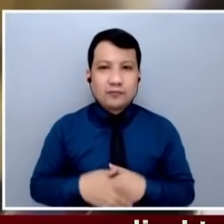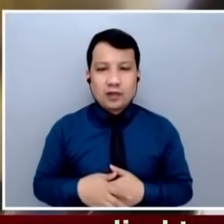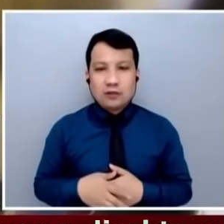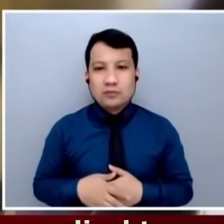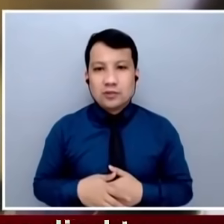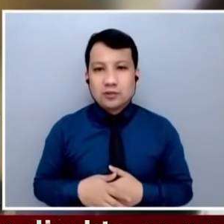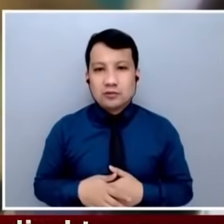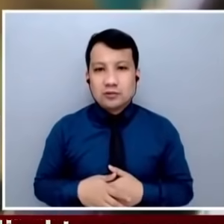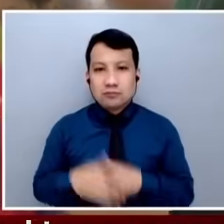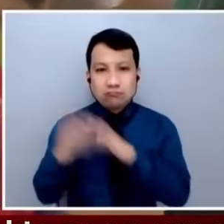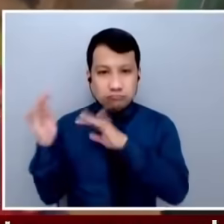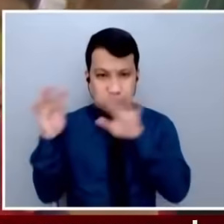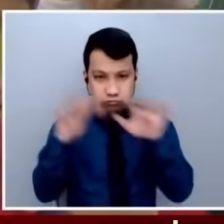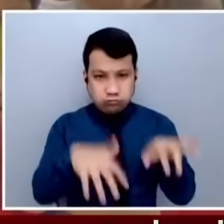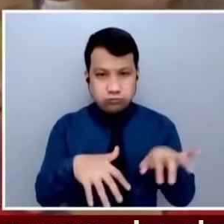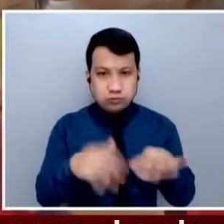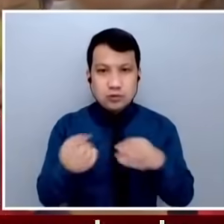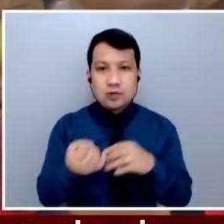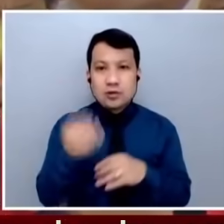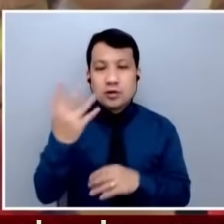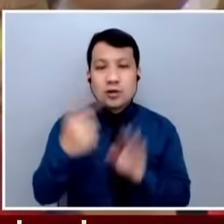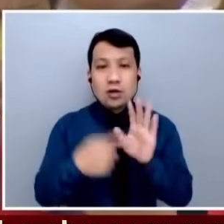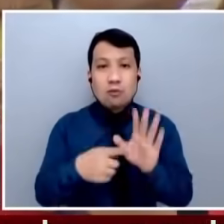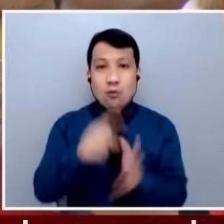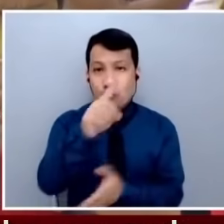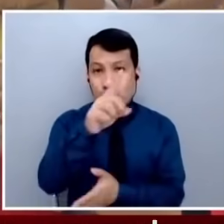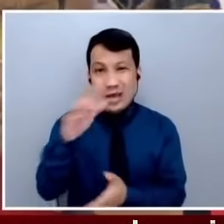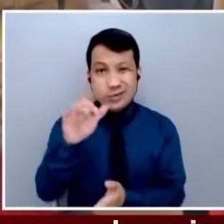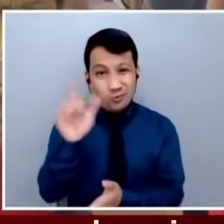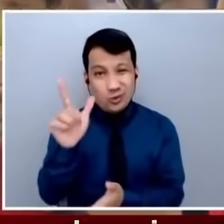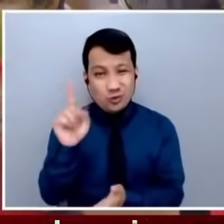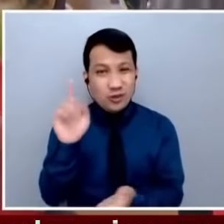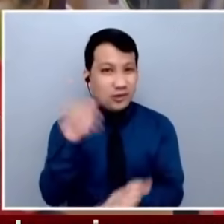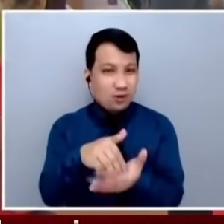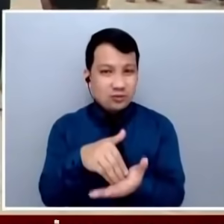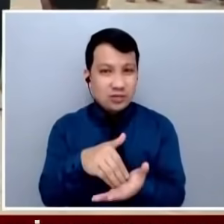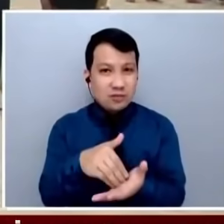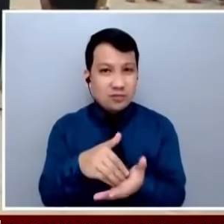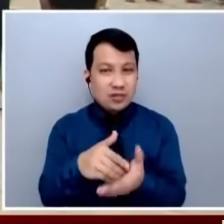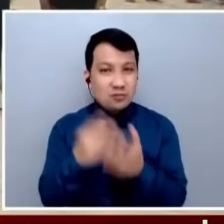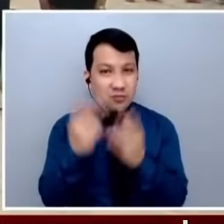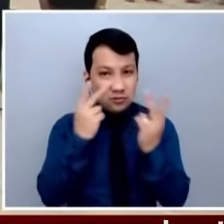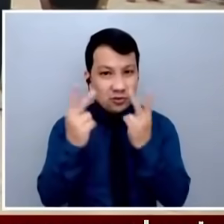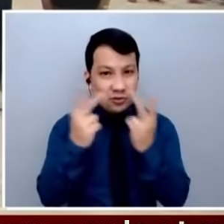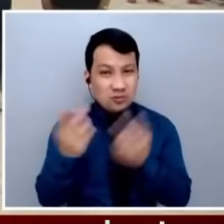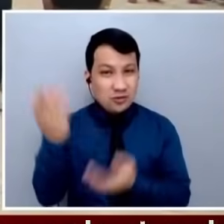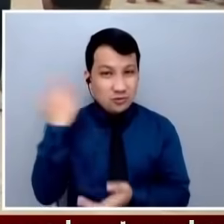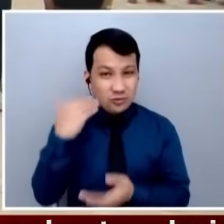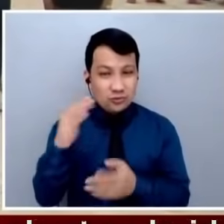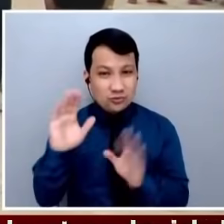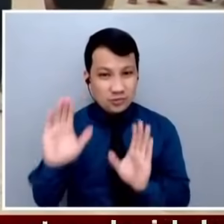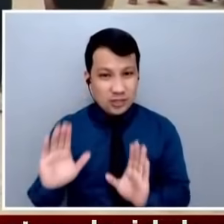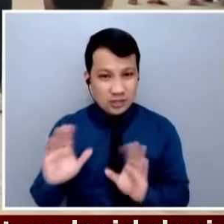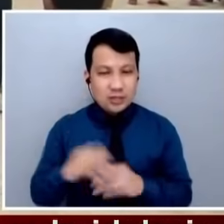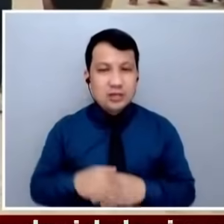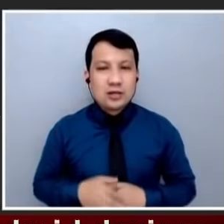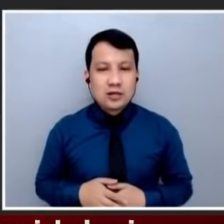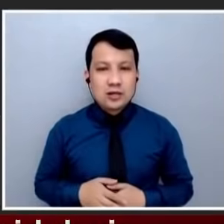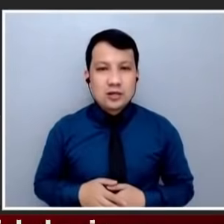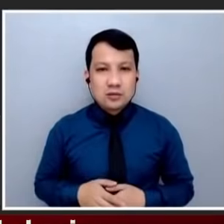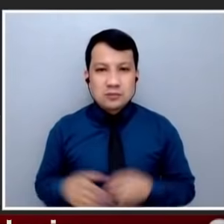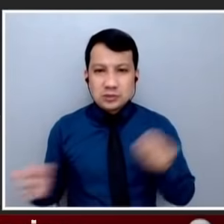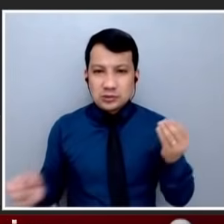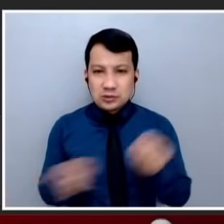namang dumagsa at pumalo sa mahigit 121,000 ang mga namasyal sa beach noong Linggo. Sinibak